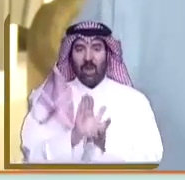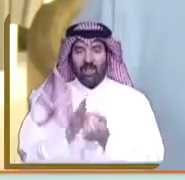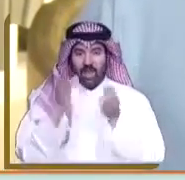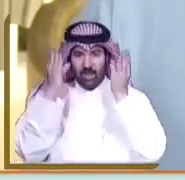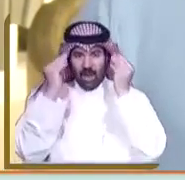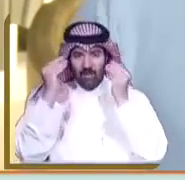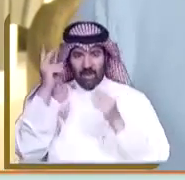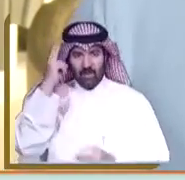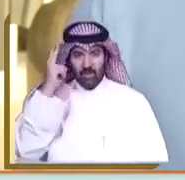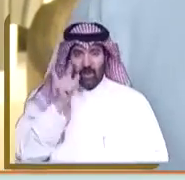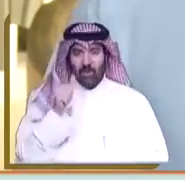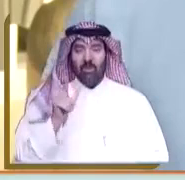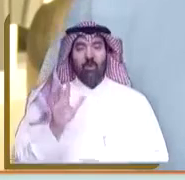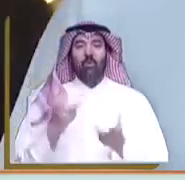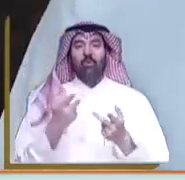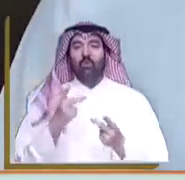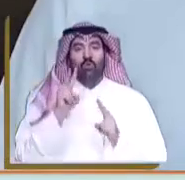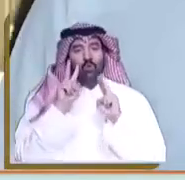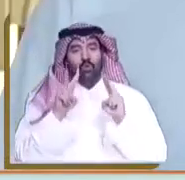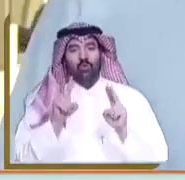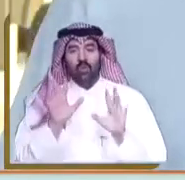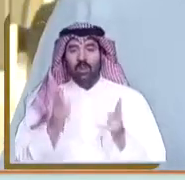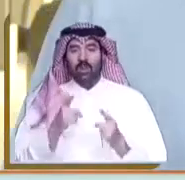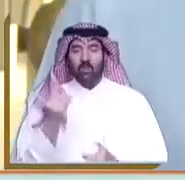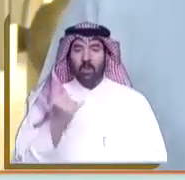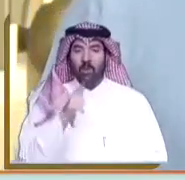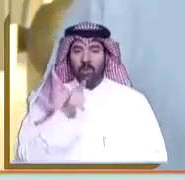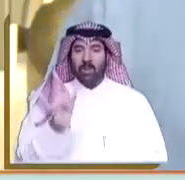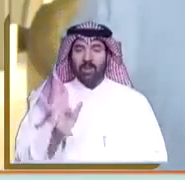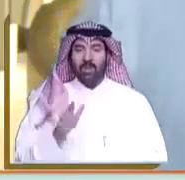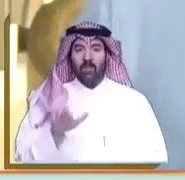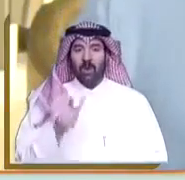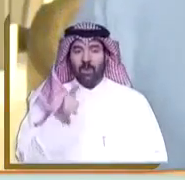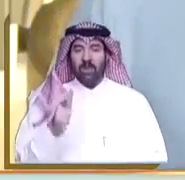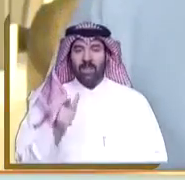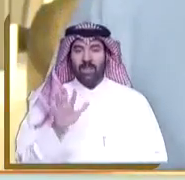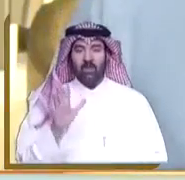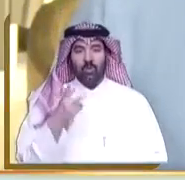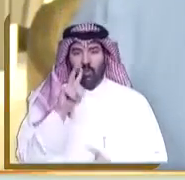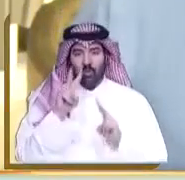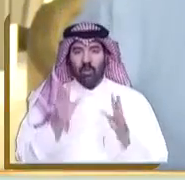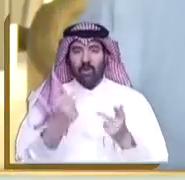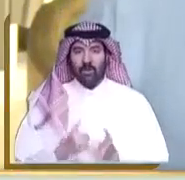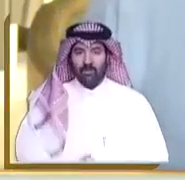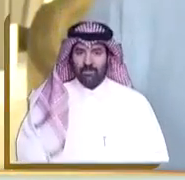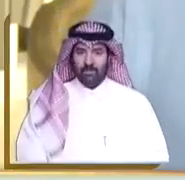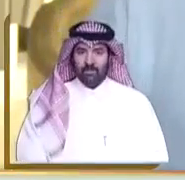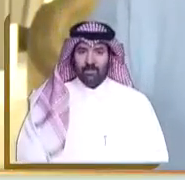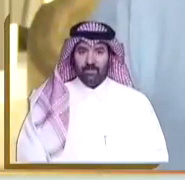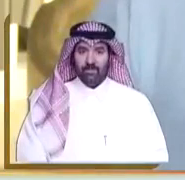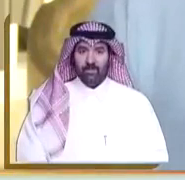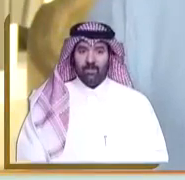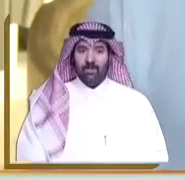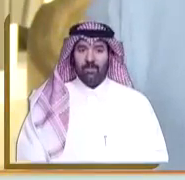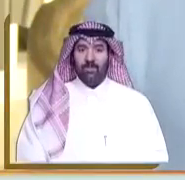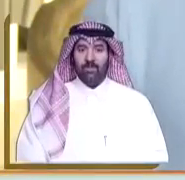الوطنية. ضعنا بداية في ملامح هذه الليلة خالد، كيف رصدتها؟